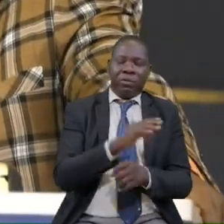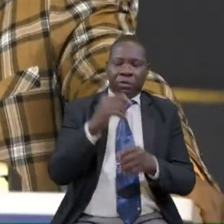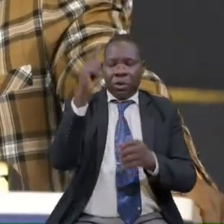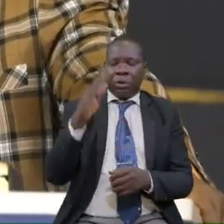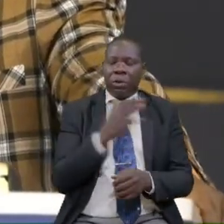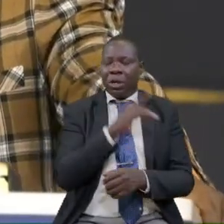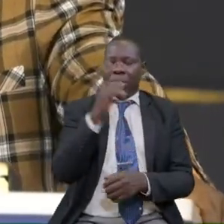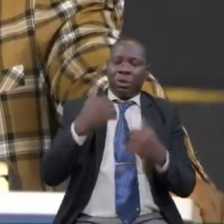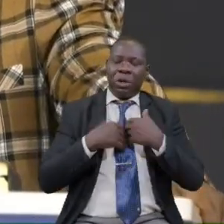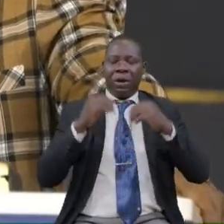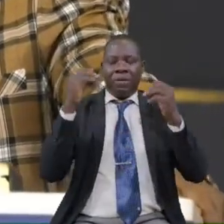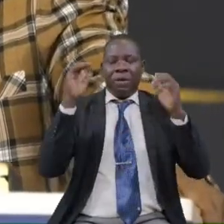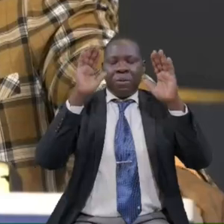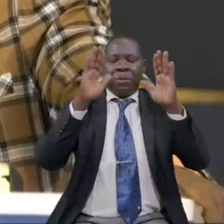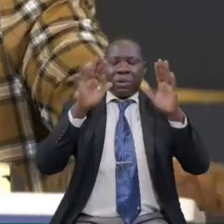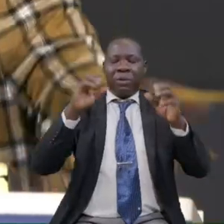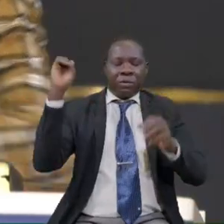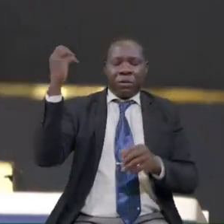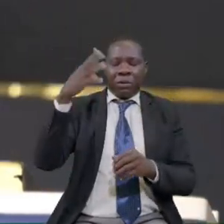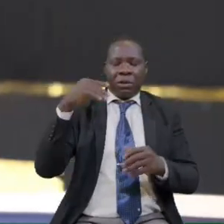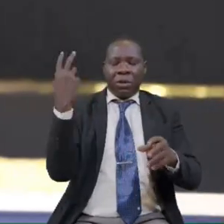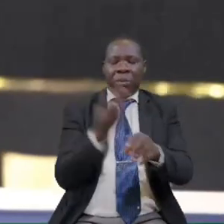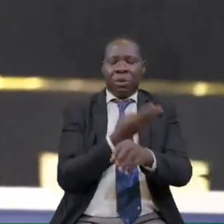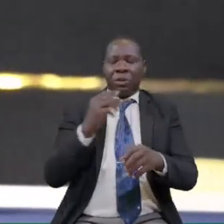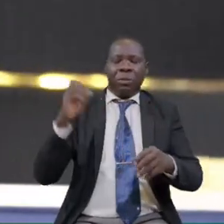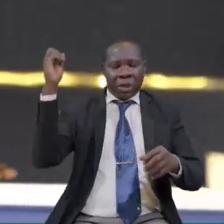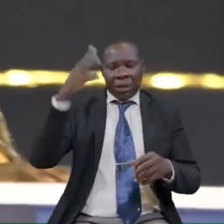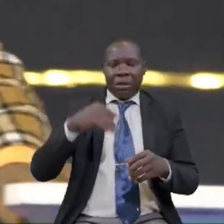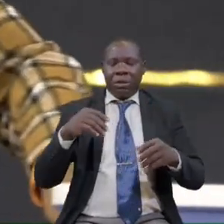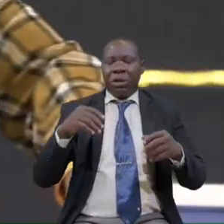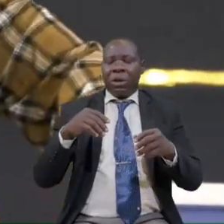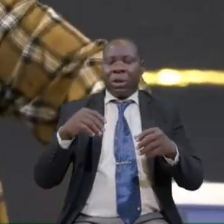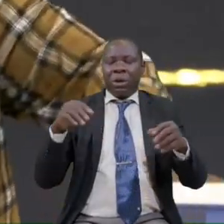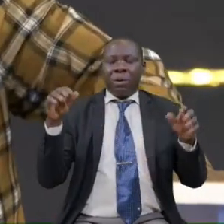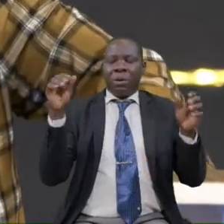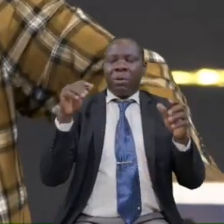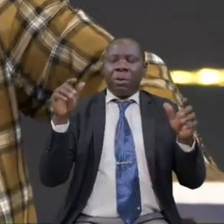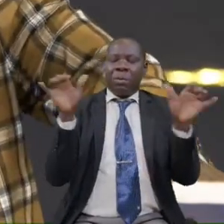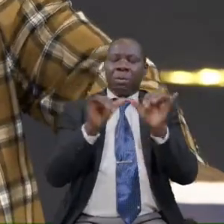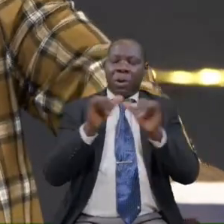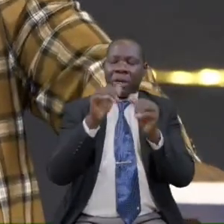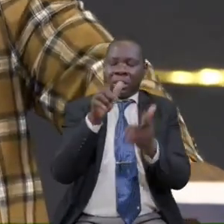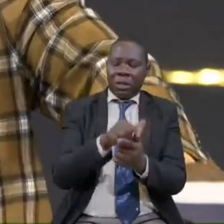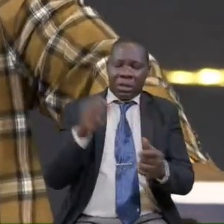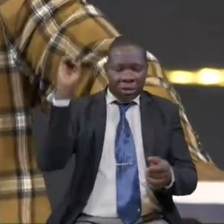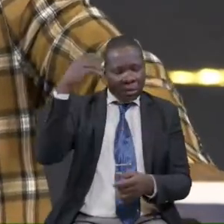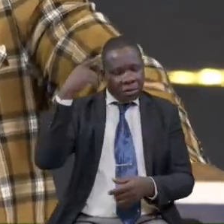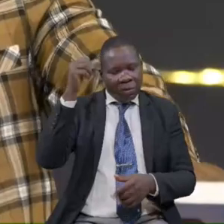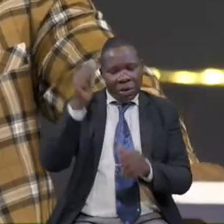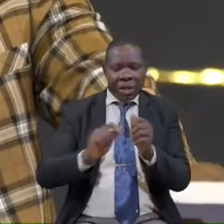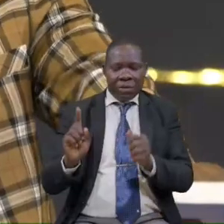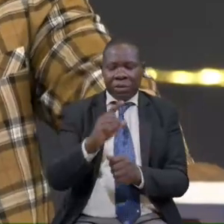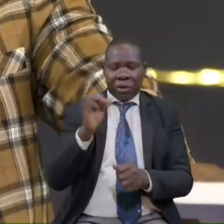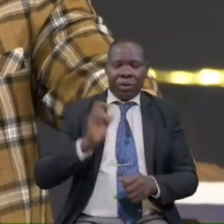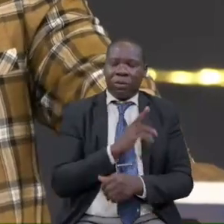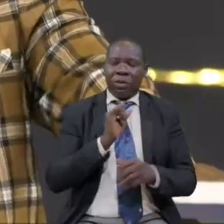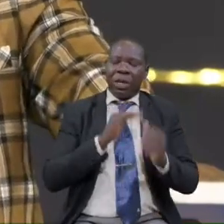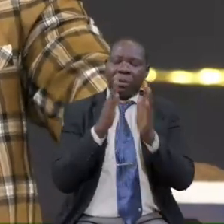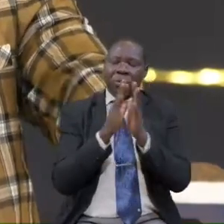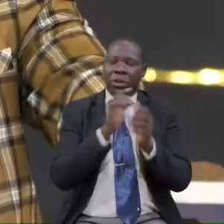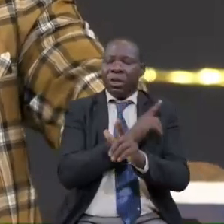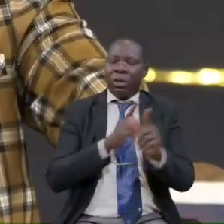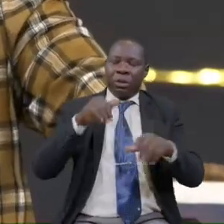Tu as la grâce merveilleuse, la grâce multiple, abondante et illimitée pour tout le monde. Je prie que dans ta